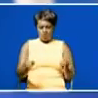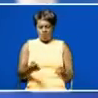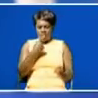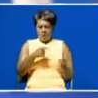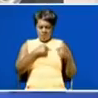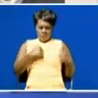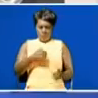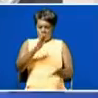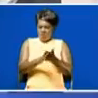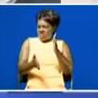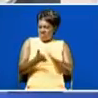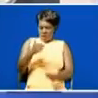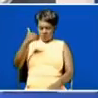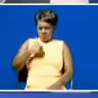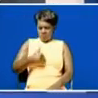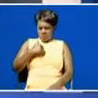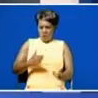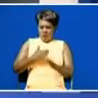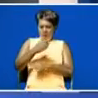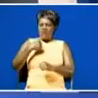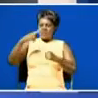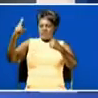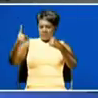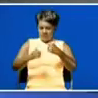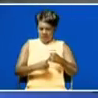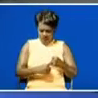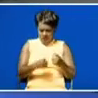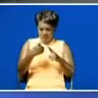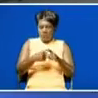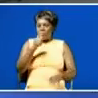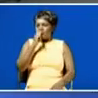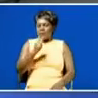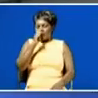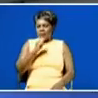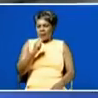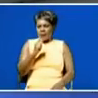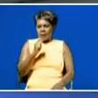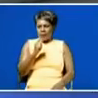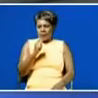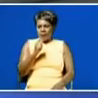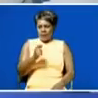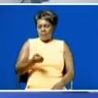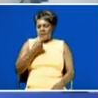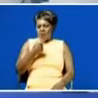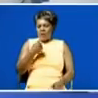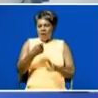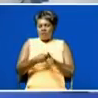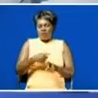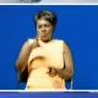bila upasuaji. Wengine zaidi ya 600 kwa idadi kutoka Tanzania bara na Zanzibar wametibiwa tangu